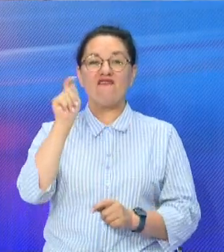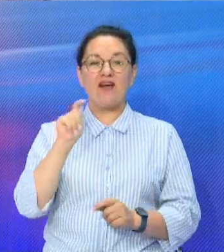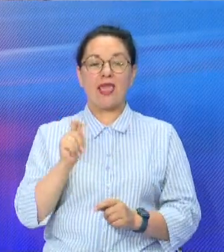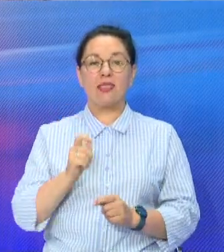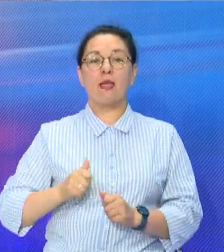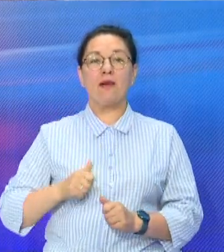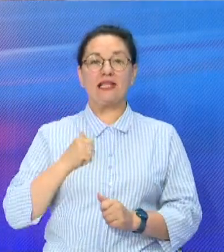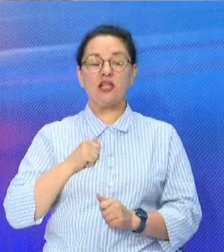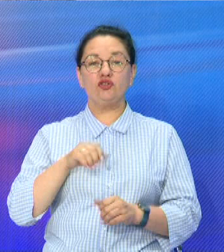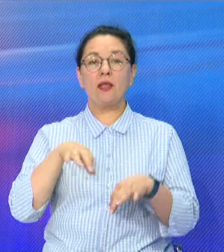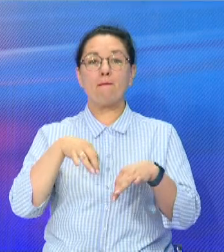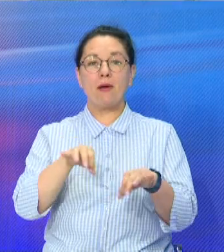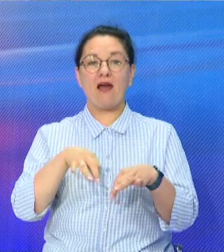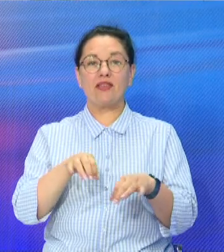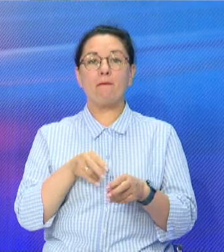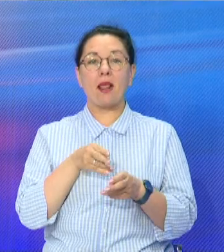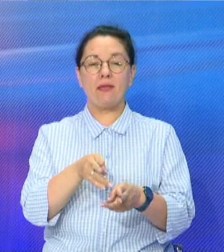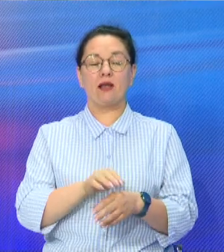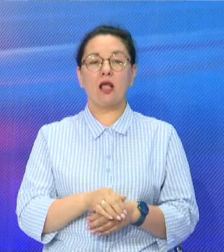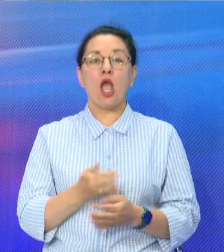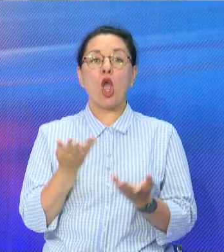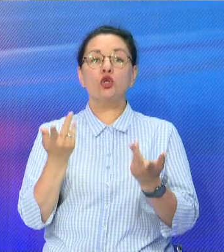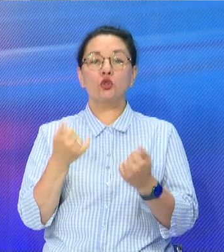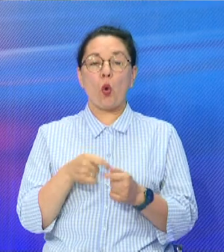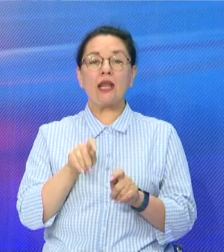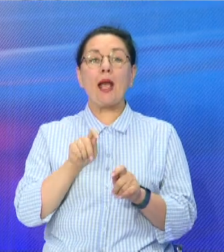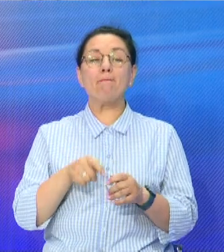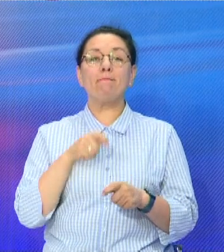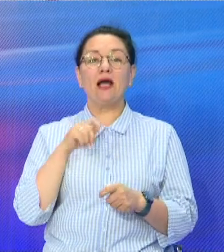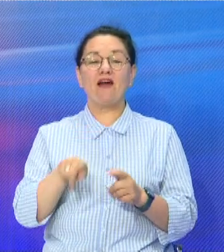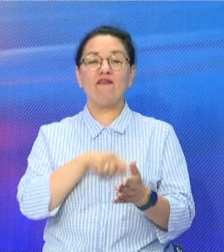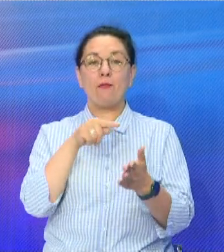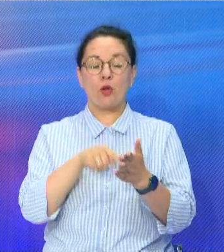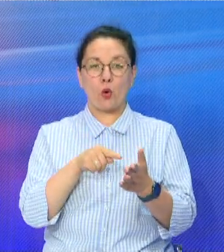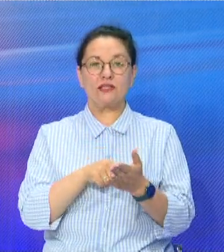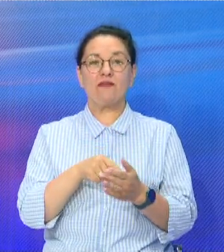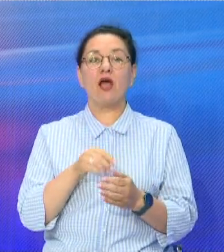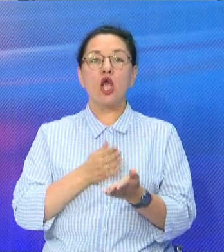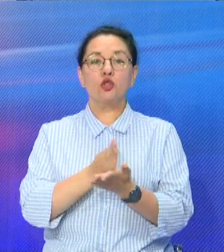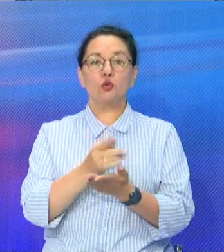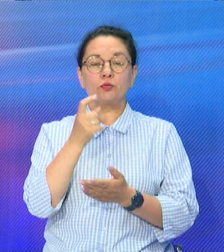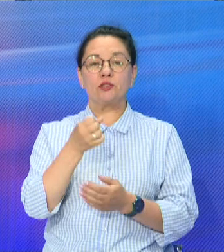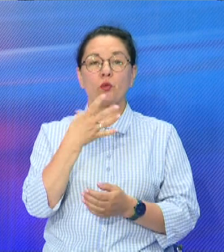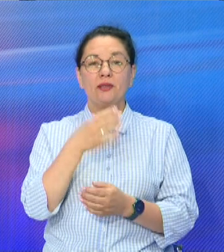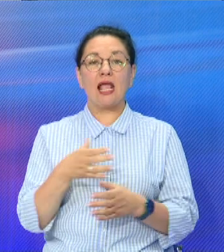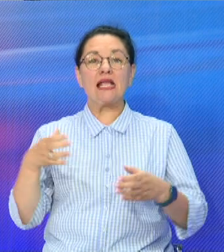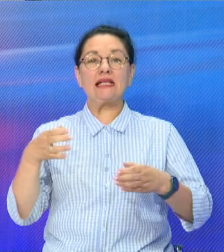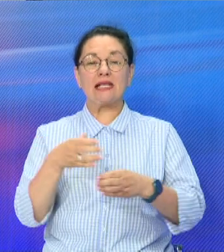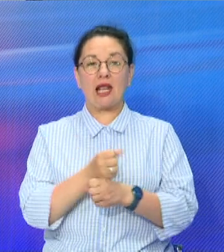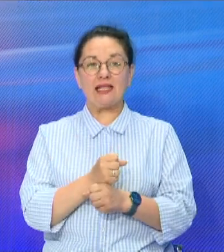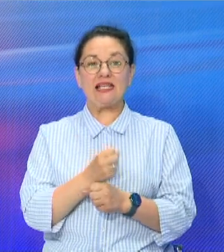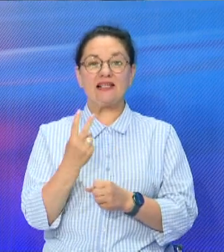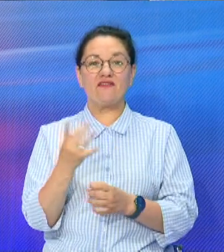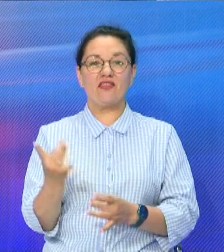автопробег сколько из претензии от же хоров региона до службы 115 бел сократился вдвое